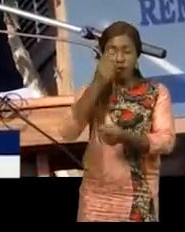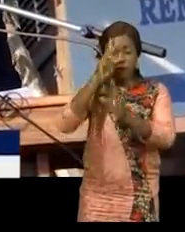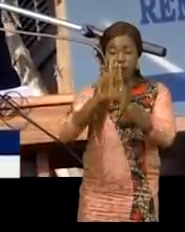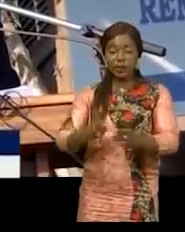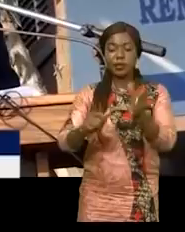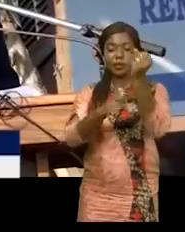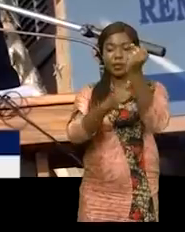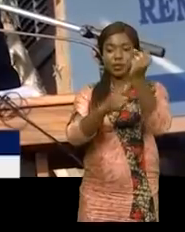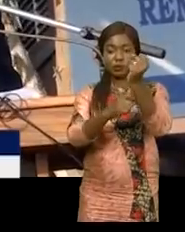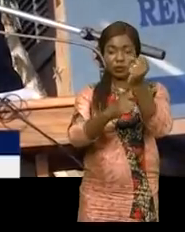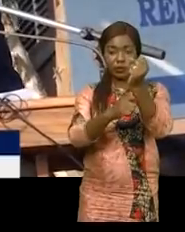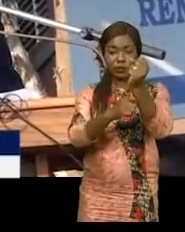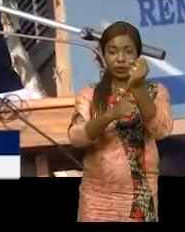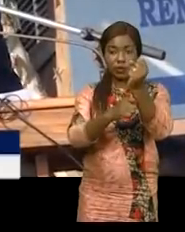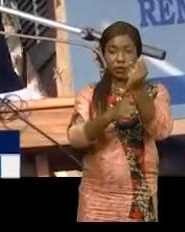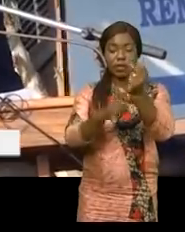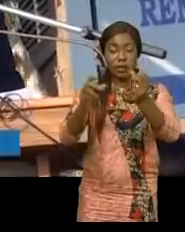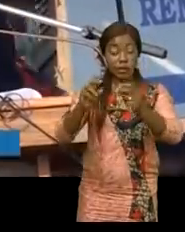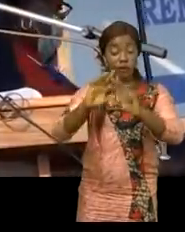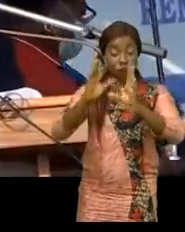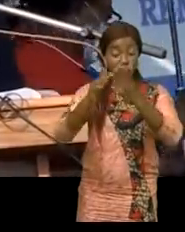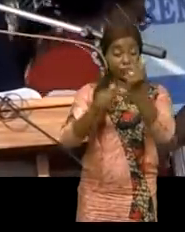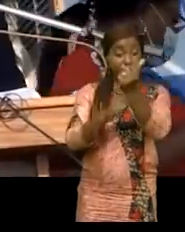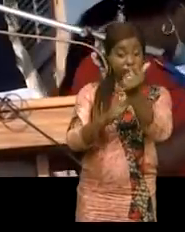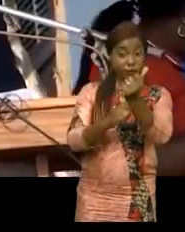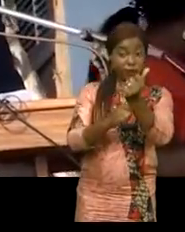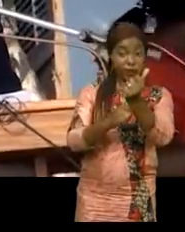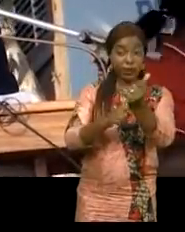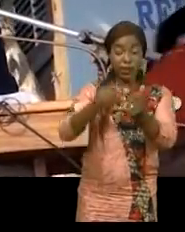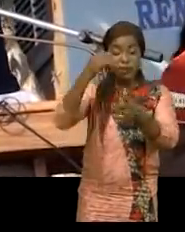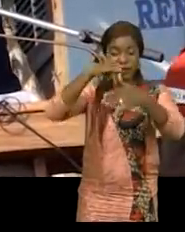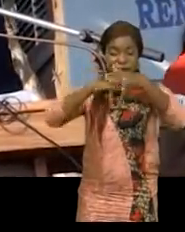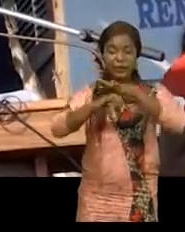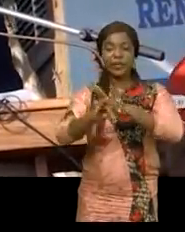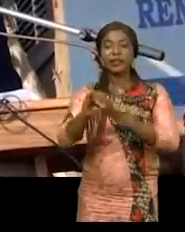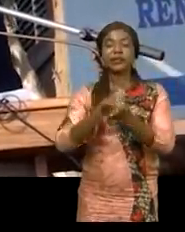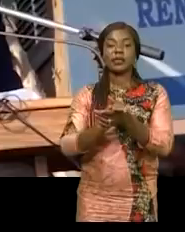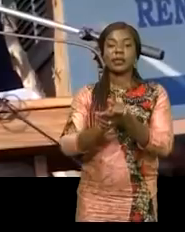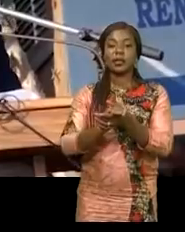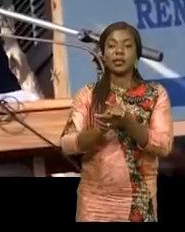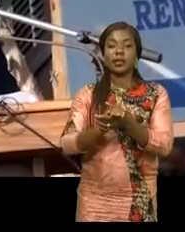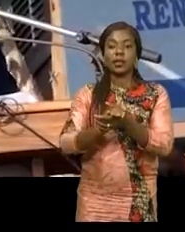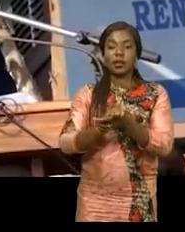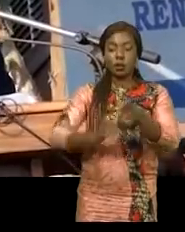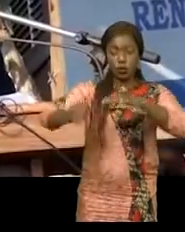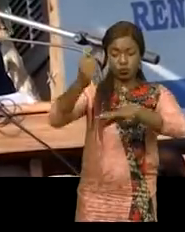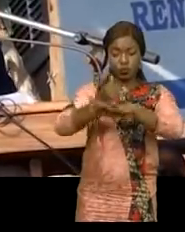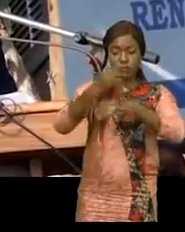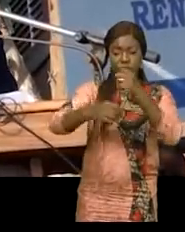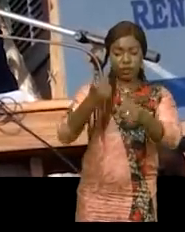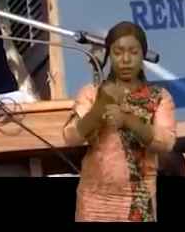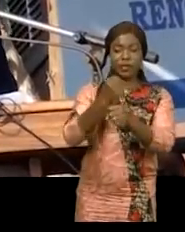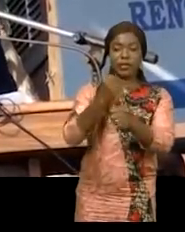humaine l'humanité l'intégrité l'autonomie professionnelle